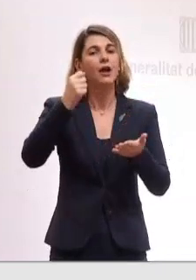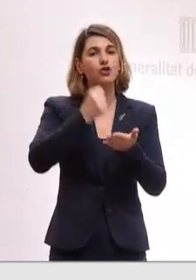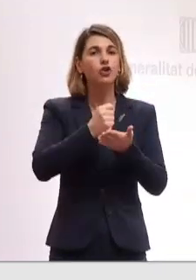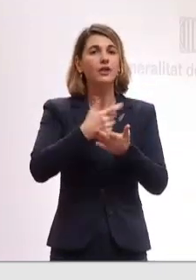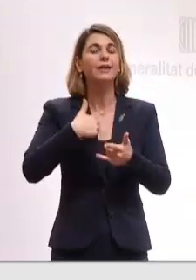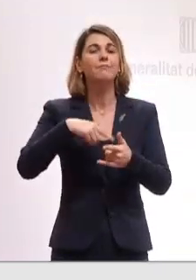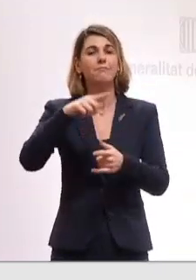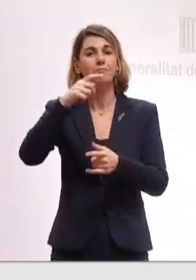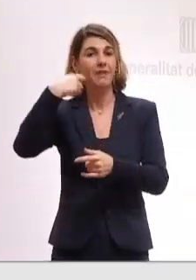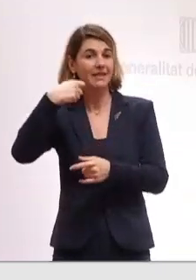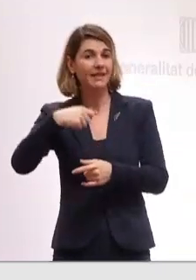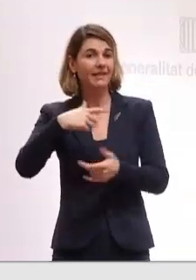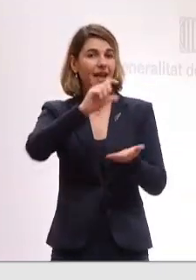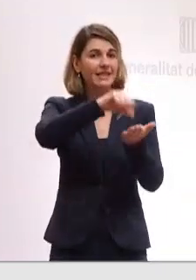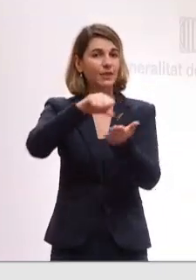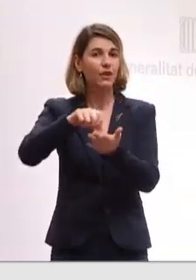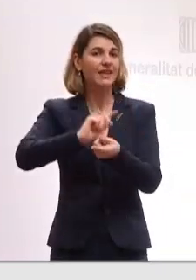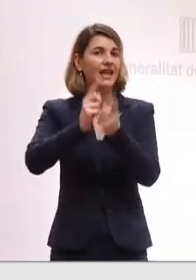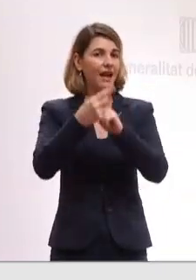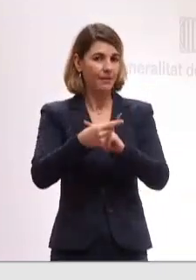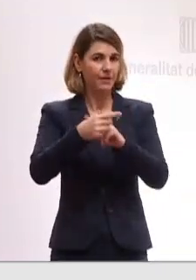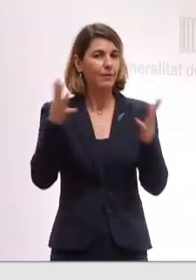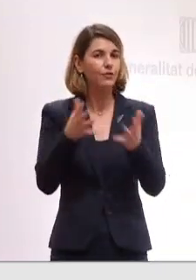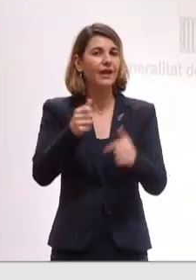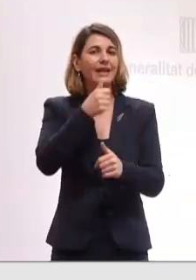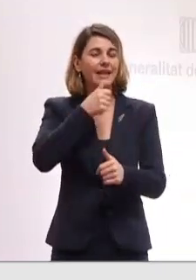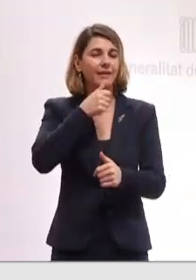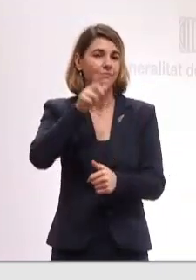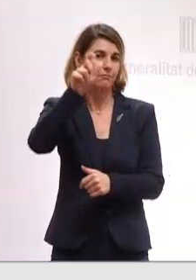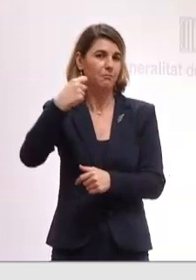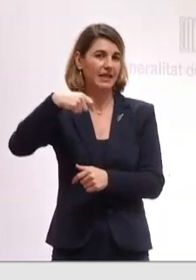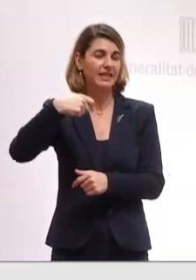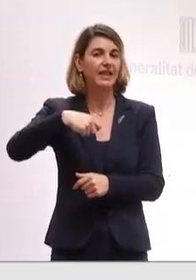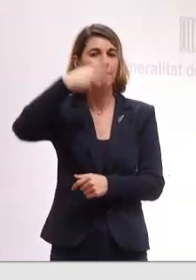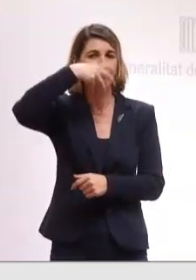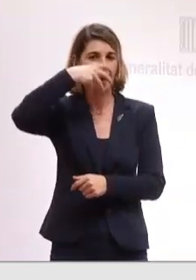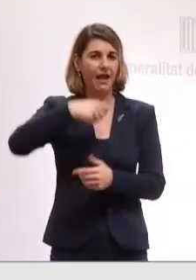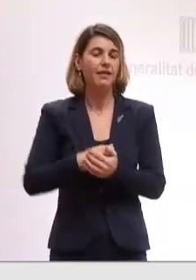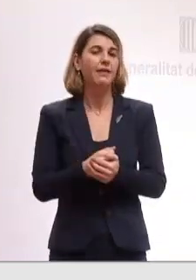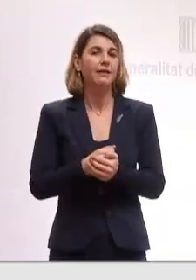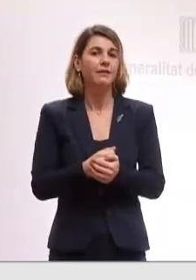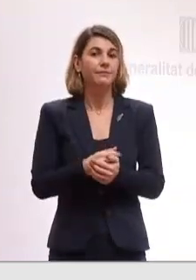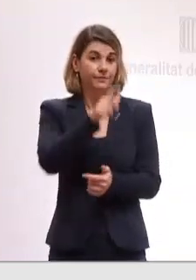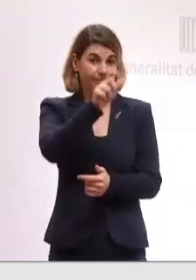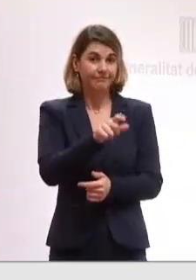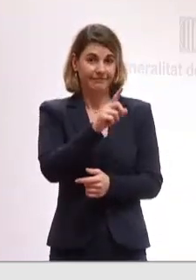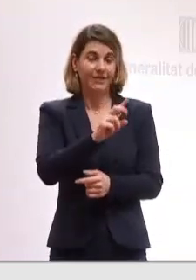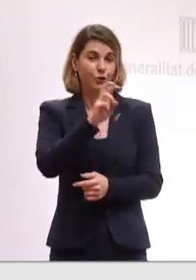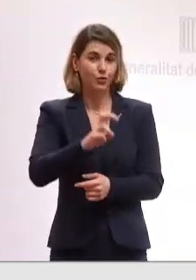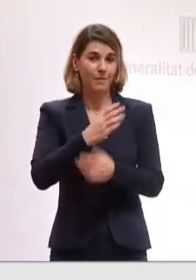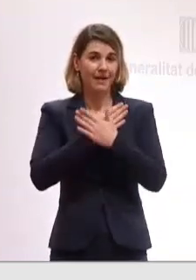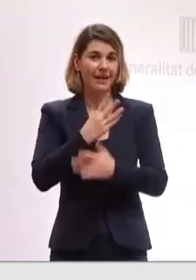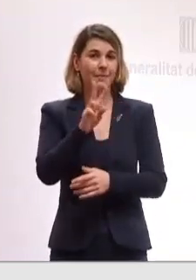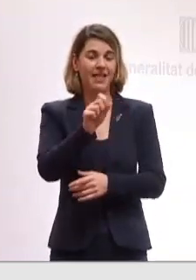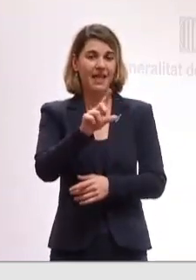de l'Associació Ciutadans pel Canvi, impulsada pel president Pasqual Maragall. Recull el premi l'honorable senyor Josep Maria Vallès